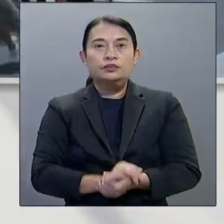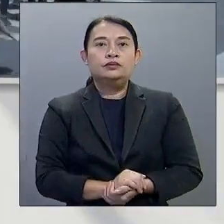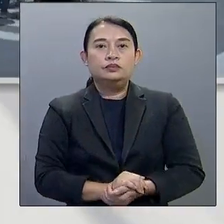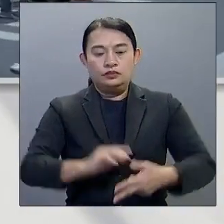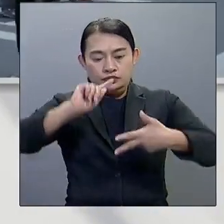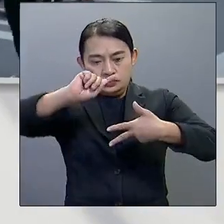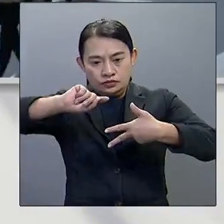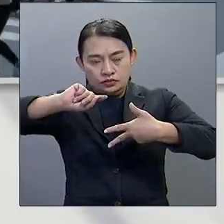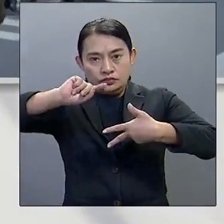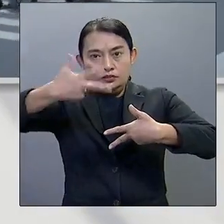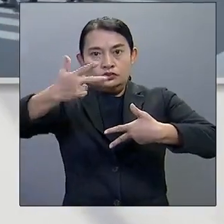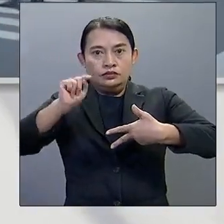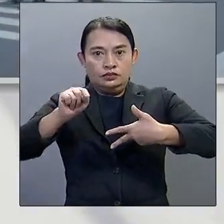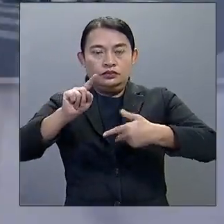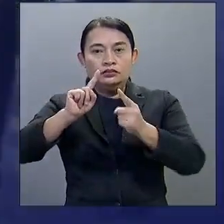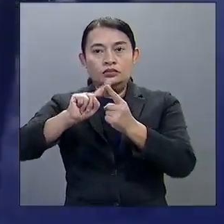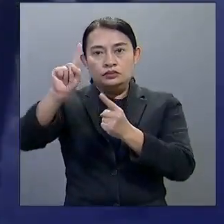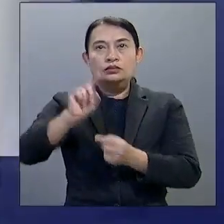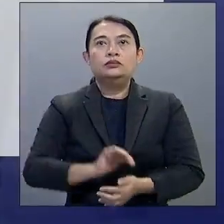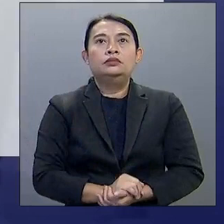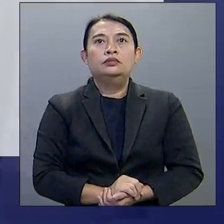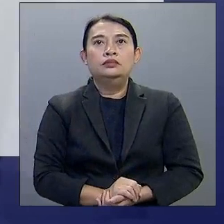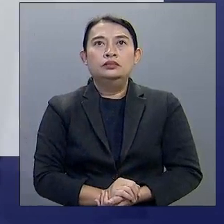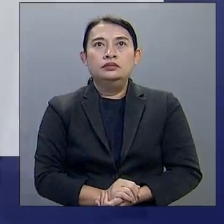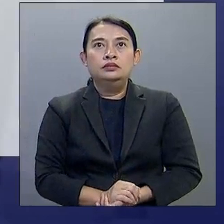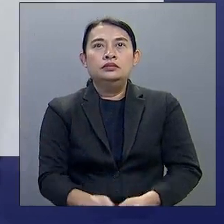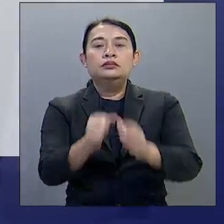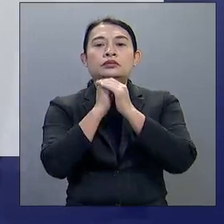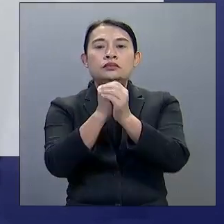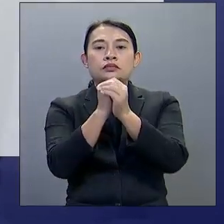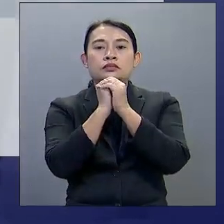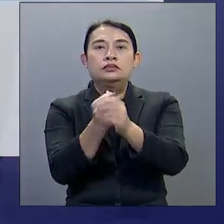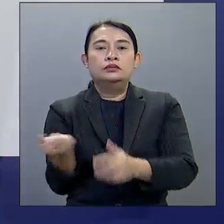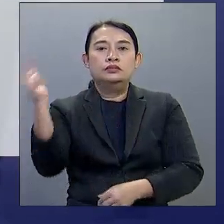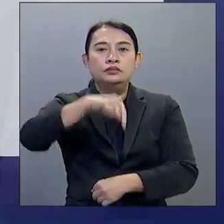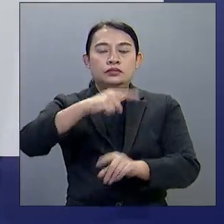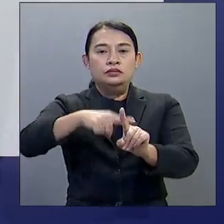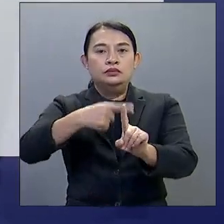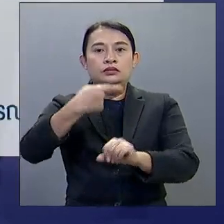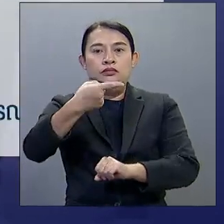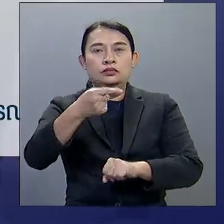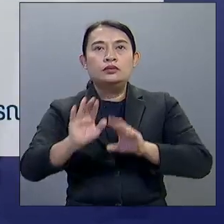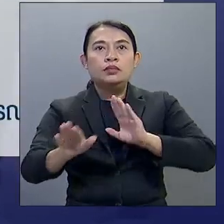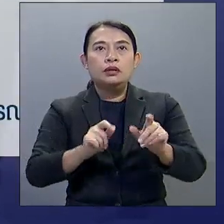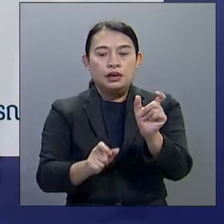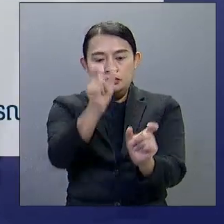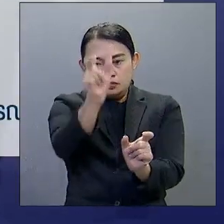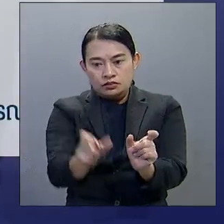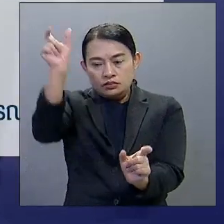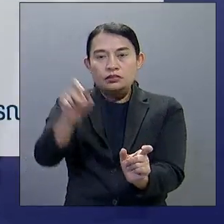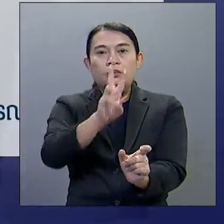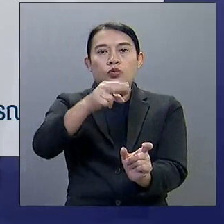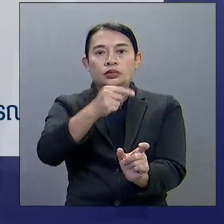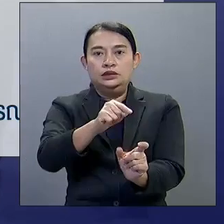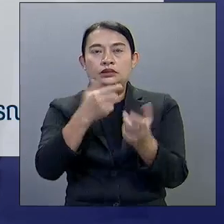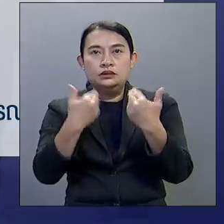แรกเนี่ยมีการคาดการณ์นะคะว่าจะมีนักท่องเที่ยวจีนเข้ามาในช่วงเดือนมกราคมก็คือประมาณ 60,000 คนแ